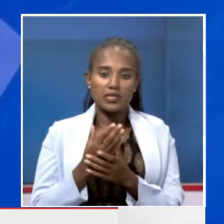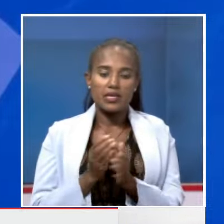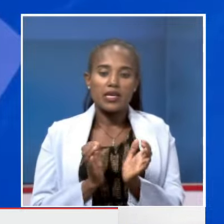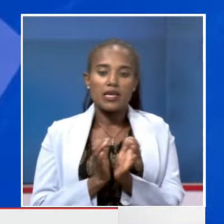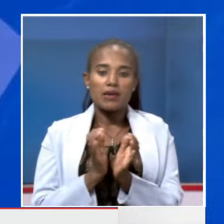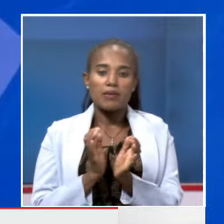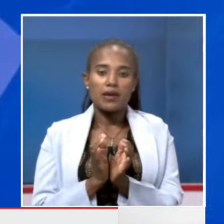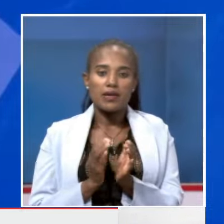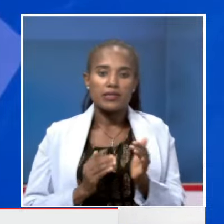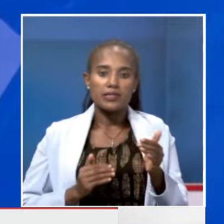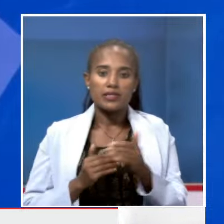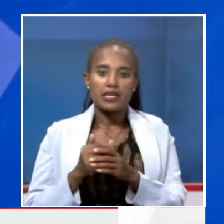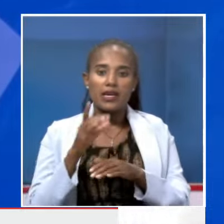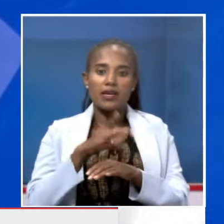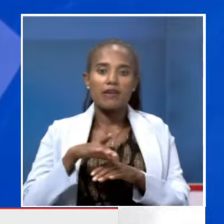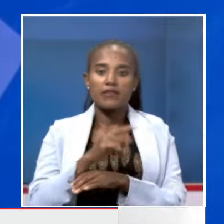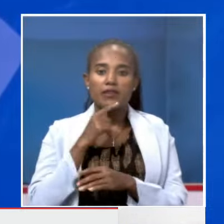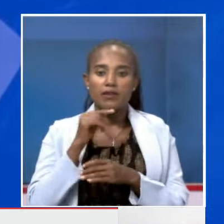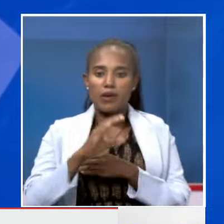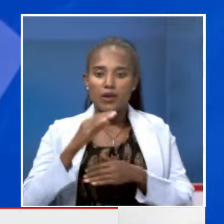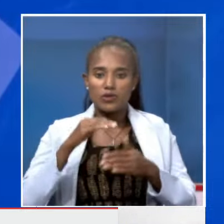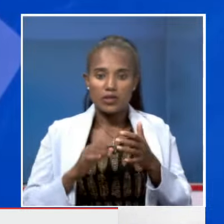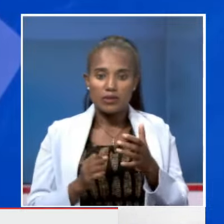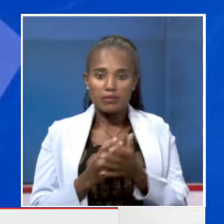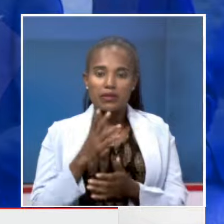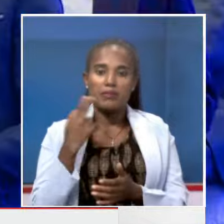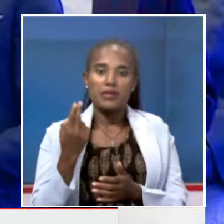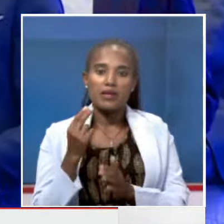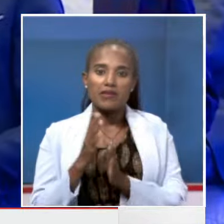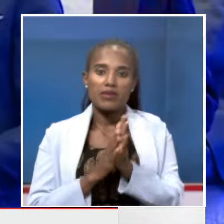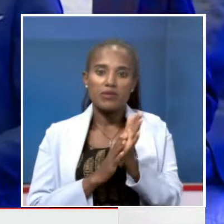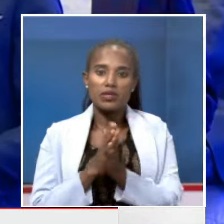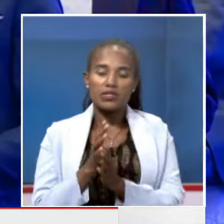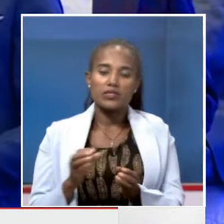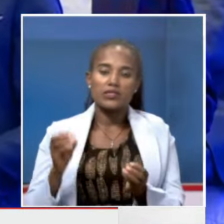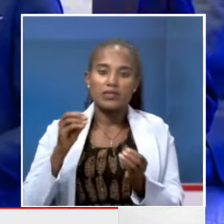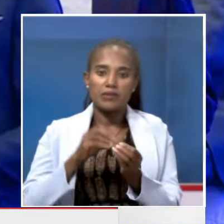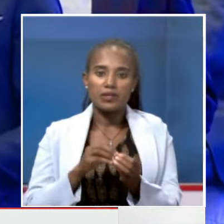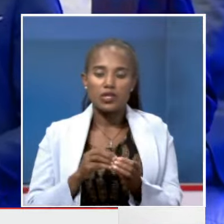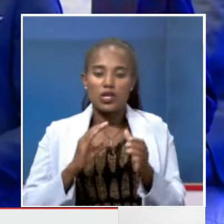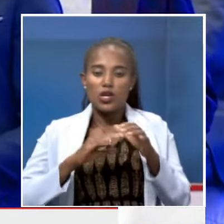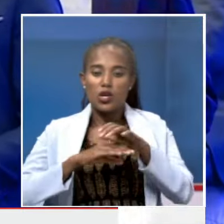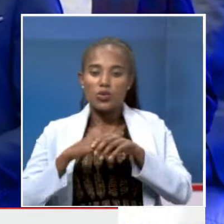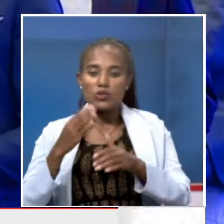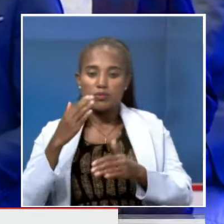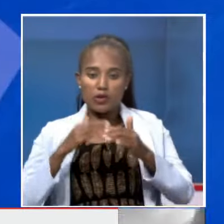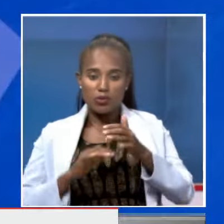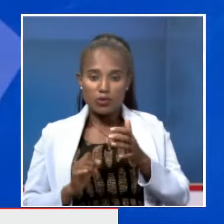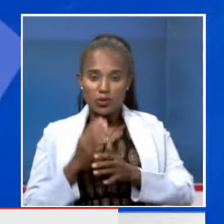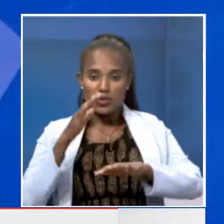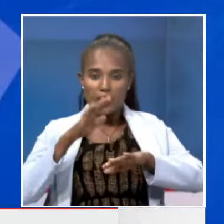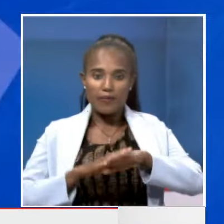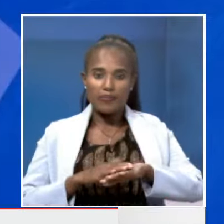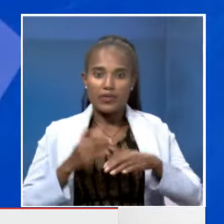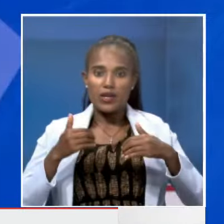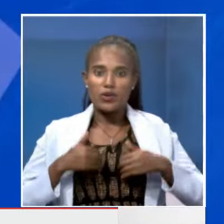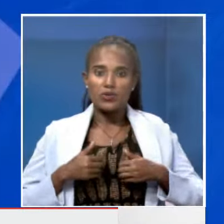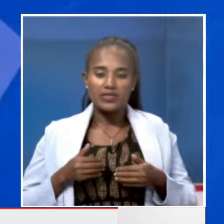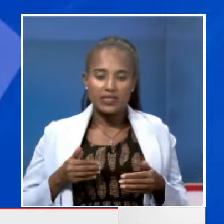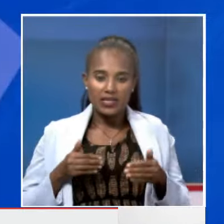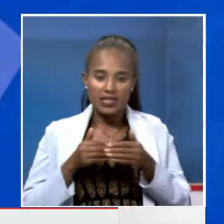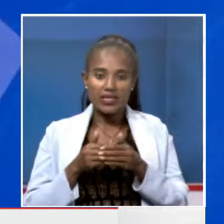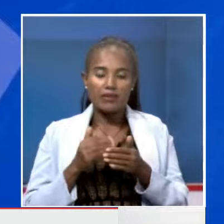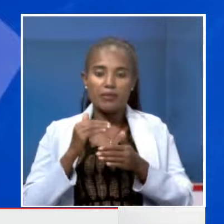የገበያ ድርሻ ከፍ እንዲል፣ በሀገር ውስጥ ምርት የመጠቀም ፍላጎታችን እንዲጨምር፣ ከውጭ በሚገቡ ምርቶች ላይ ያለውን